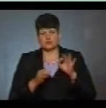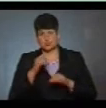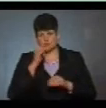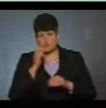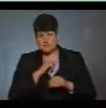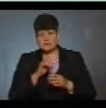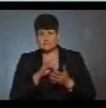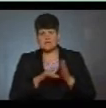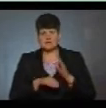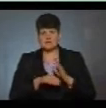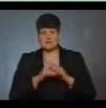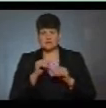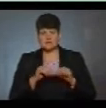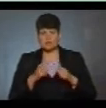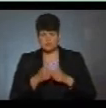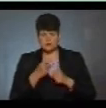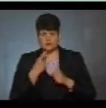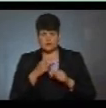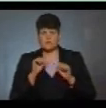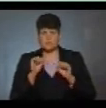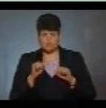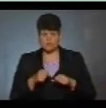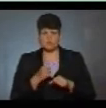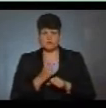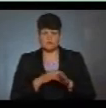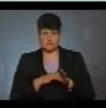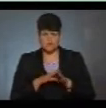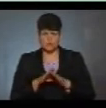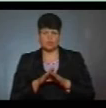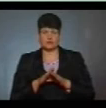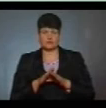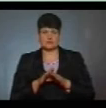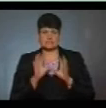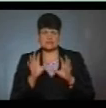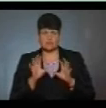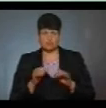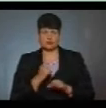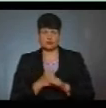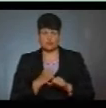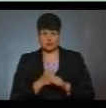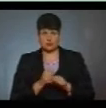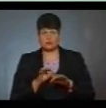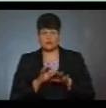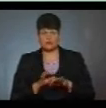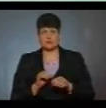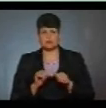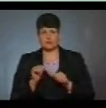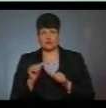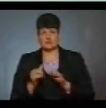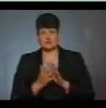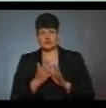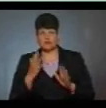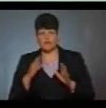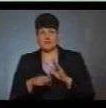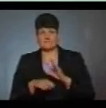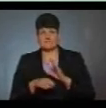комісія запевняє, що вона готова і здатна здійснювати встановлені законом функції щодо проведення позачергових виборів депутатів